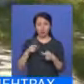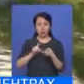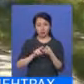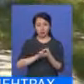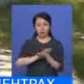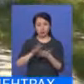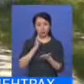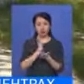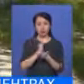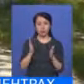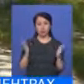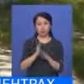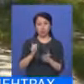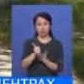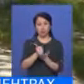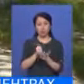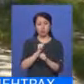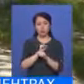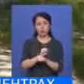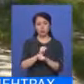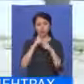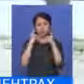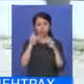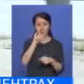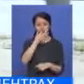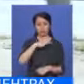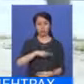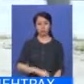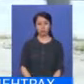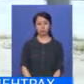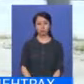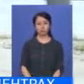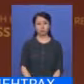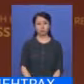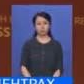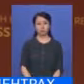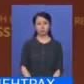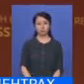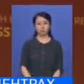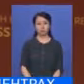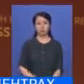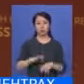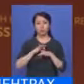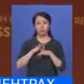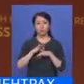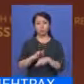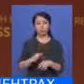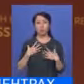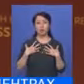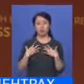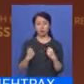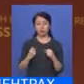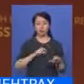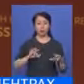Имеется постоянный неснижаемый запас защитных средств и лекарственных препаратов. Проводятся оздоровительные